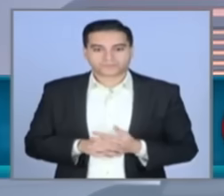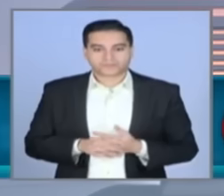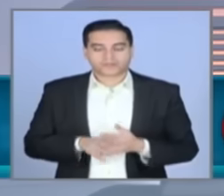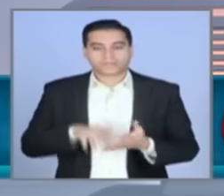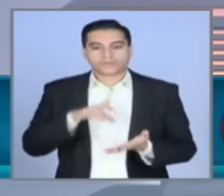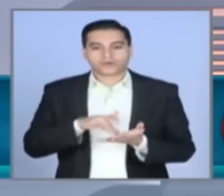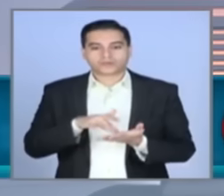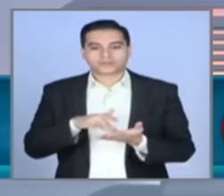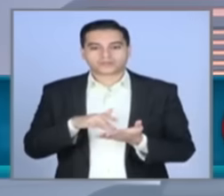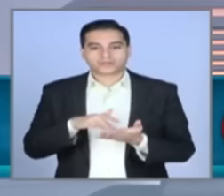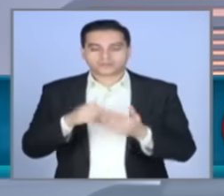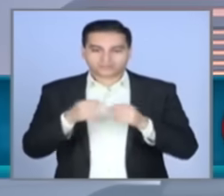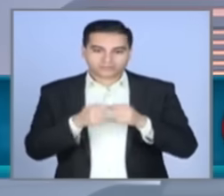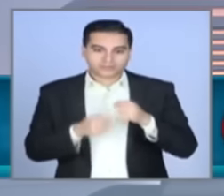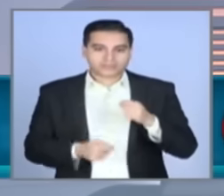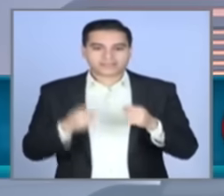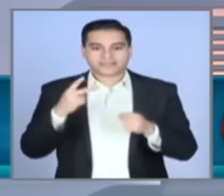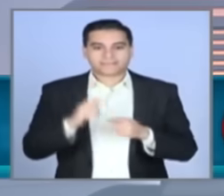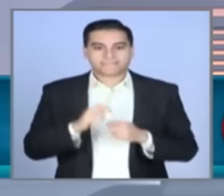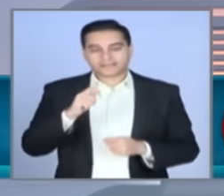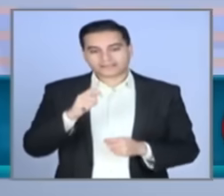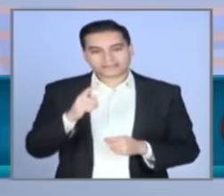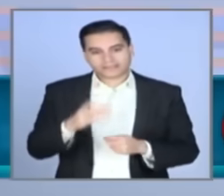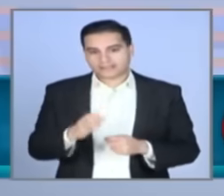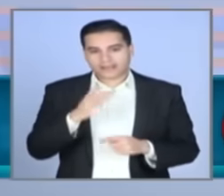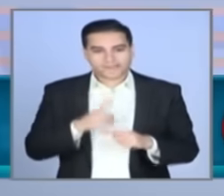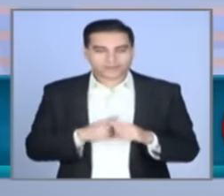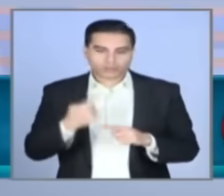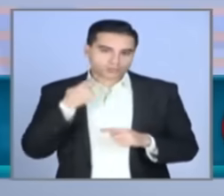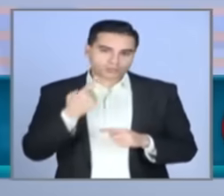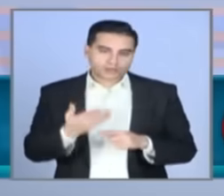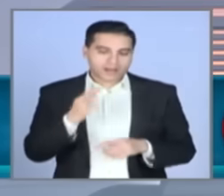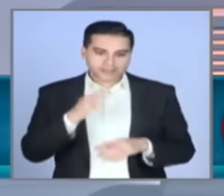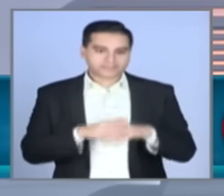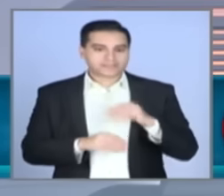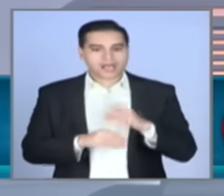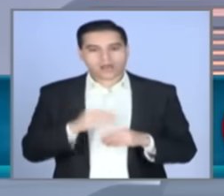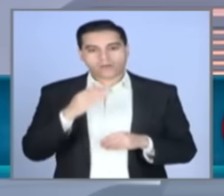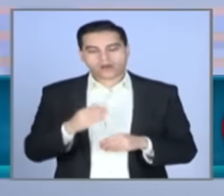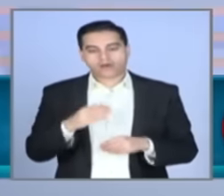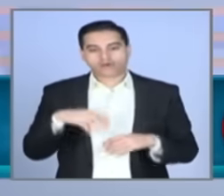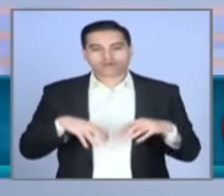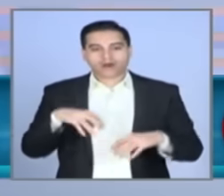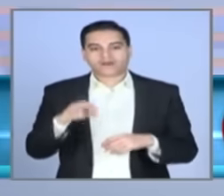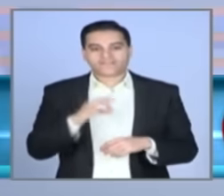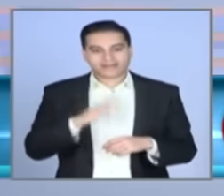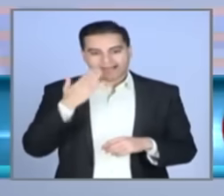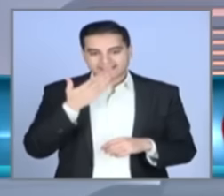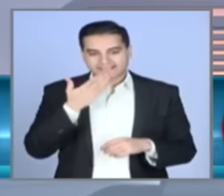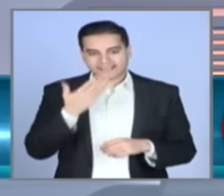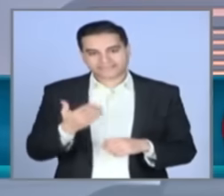متوسط عمقها 2 متر. في إجابة؟ لا. غلطان، كان لازم تحاول. قارة